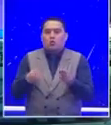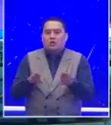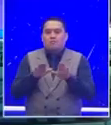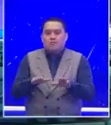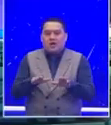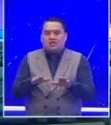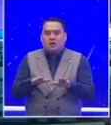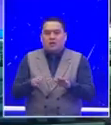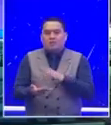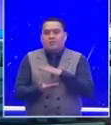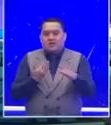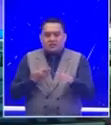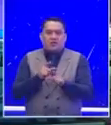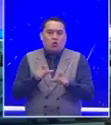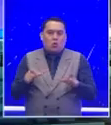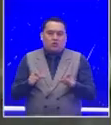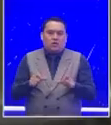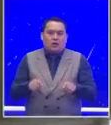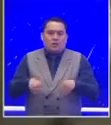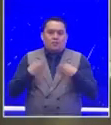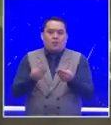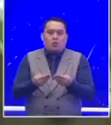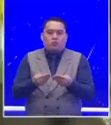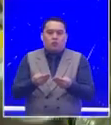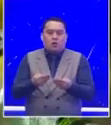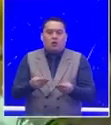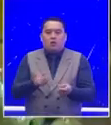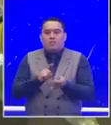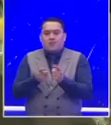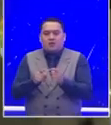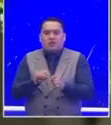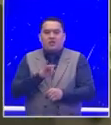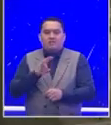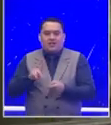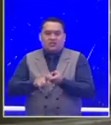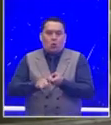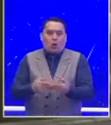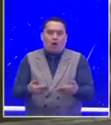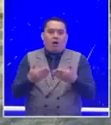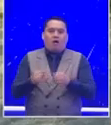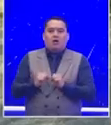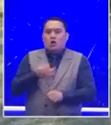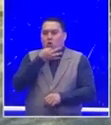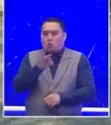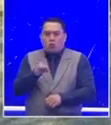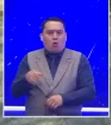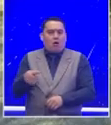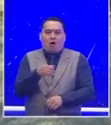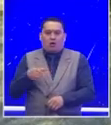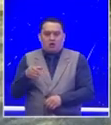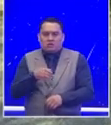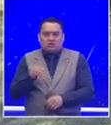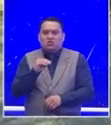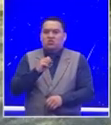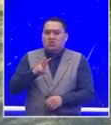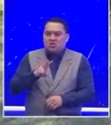местная винокурня призвали сограждан жертвовать полные бутылки на борьбу с инфекцией. По словам технологов, любой крепкий алкоголь, будь то